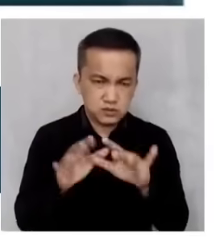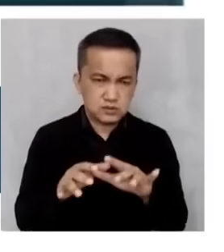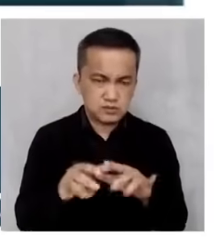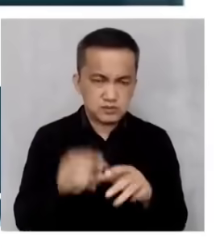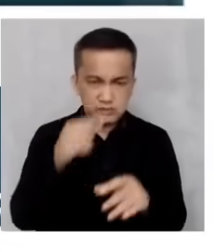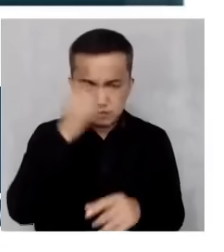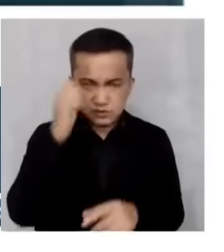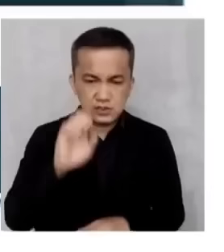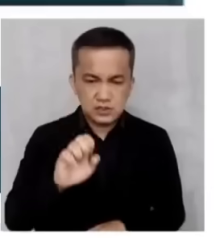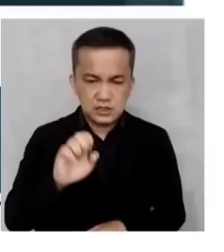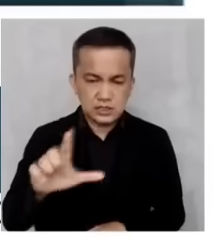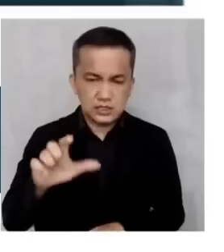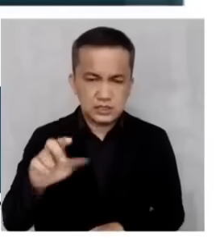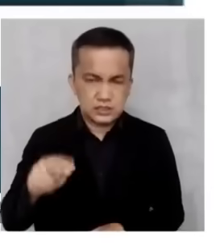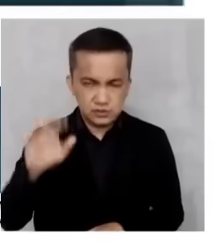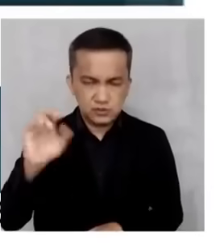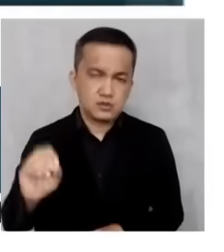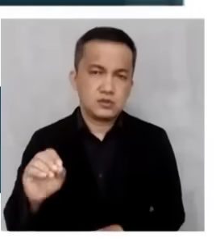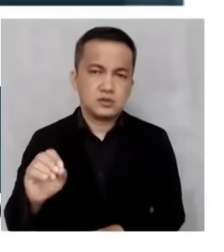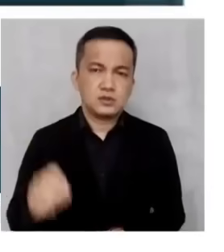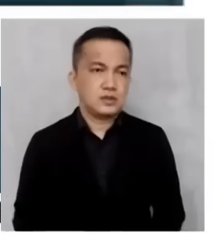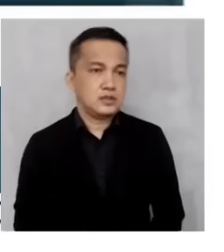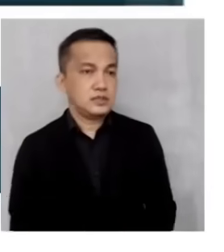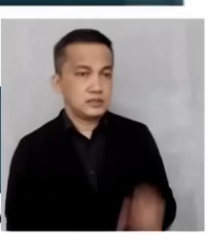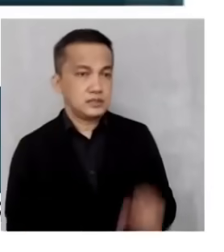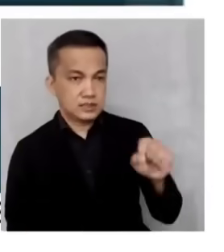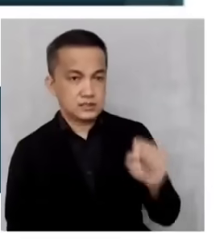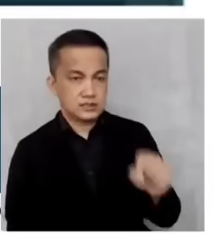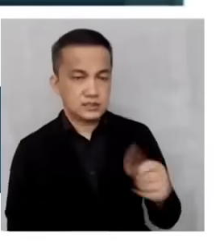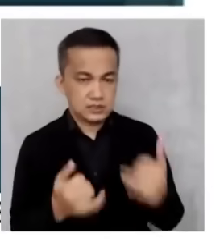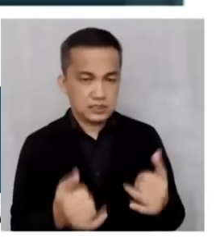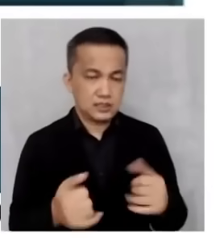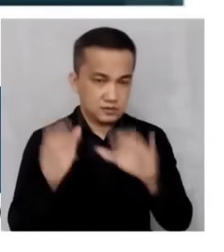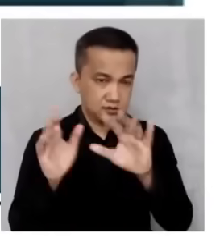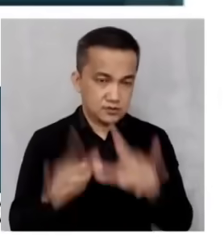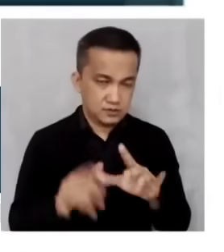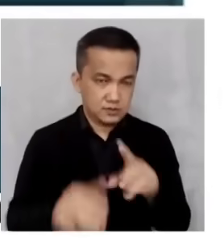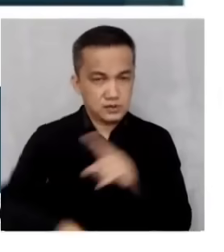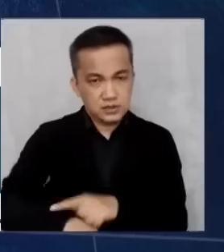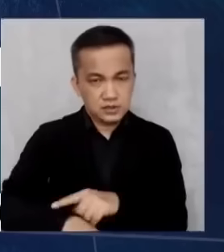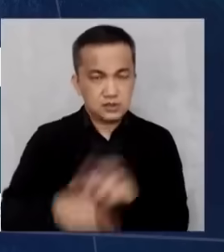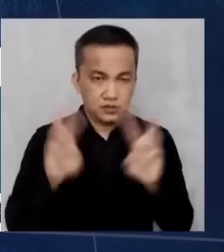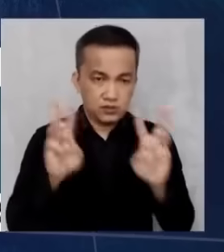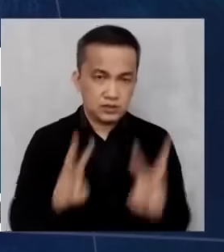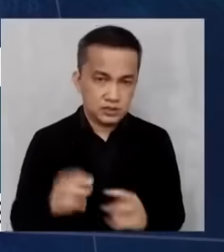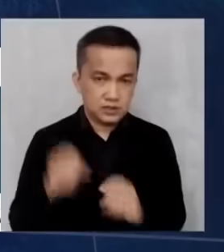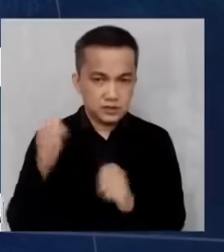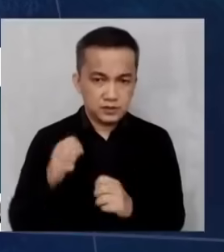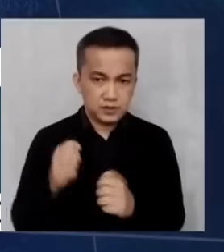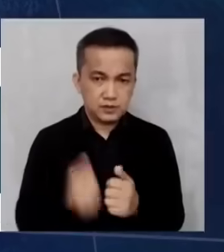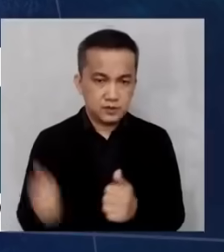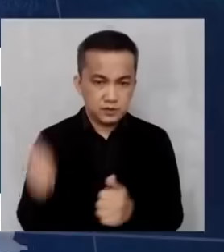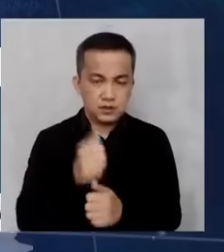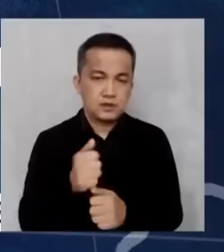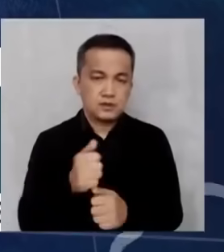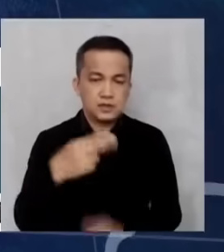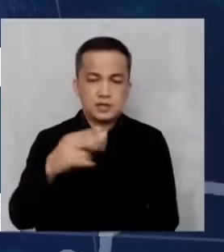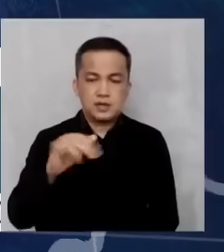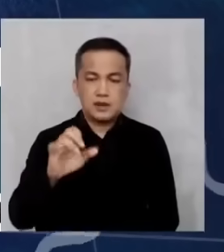Nino? Yes po, kasi po nasa panahon po tayo ng tag-ulan, so asahan po talaga natin na mag-prevail po ang hanging